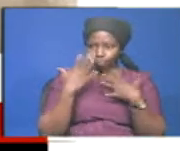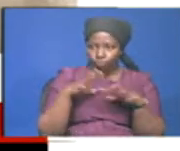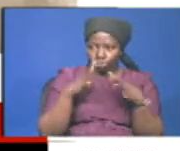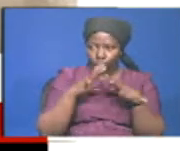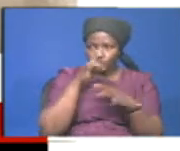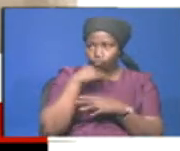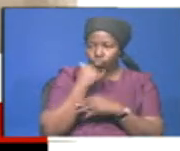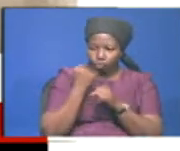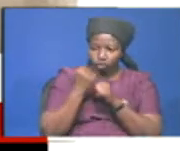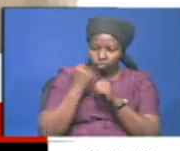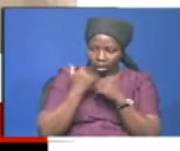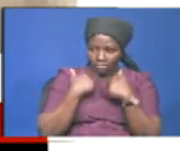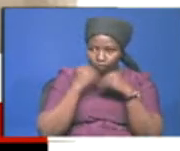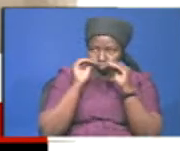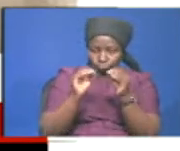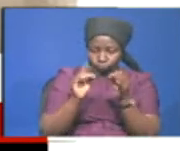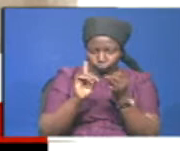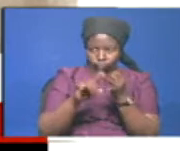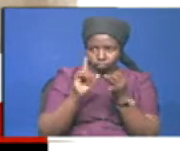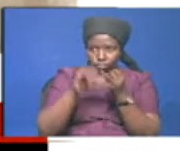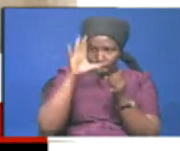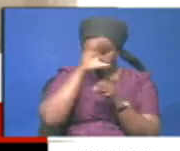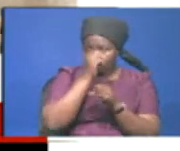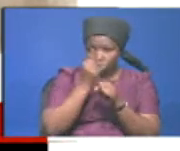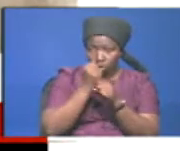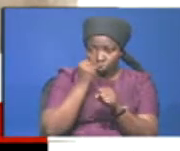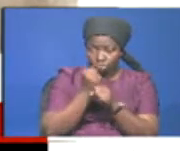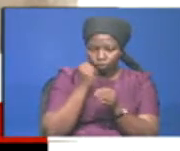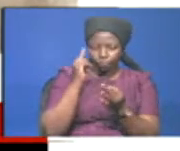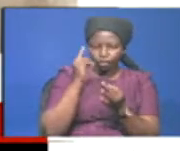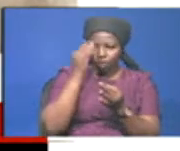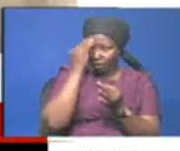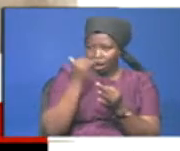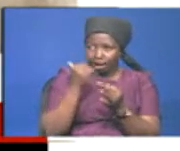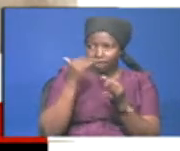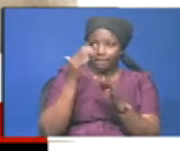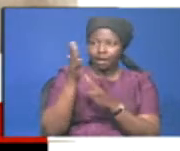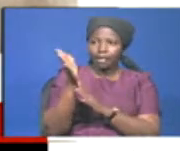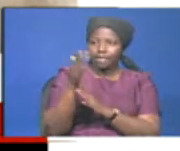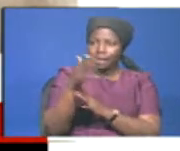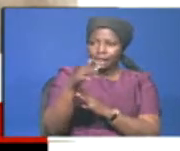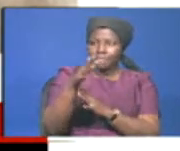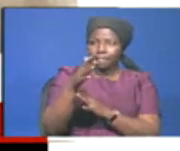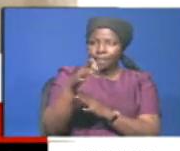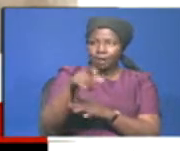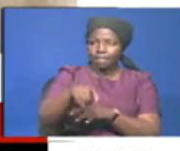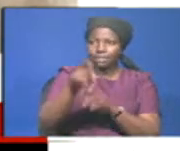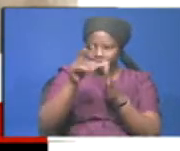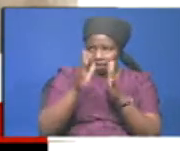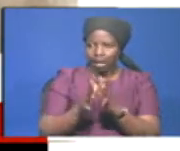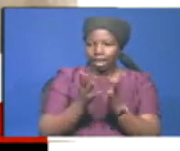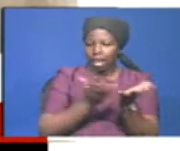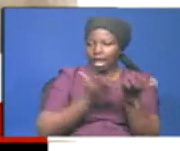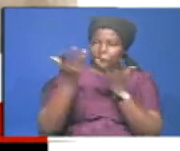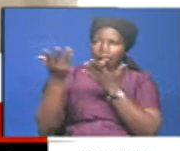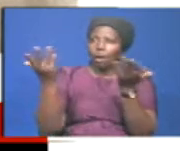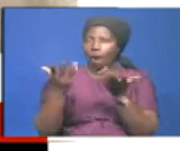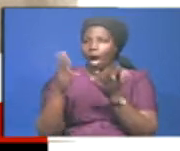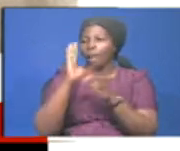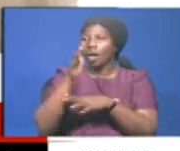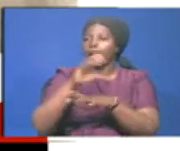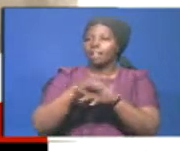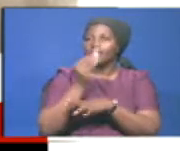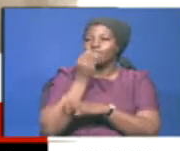kazi, ukosefu wa kazi, kwa sababu wale wavuvi baharini tutawapeleka wapi? Tutawalisha kwa njia gani?